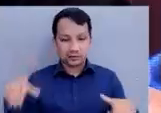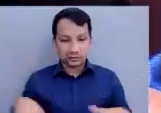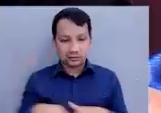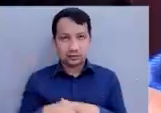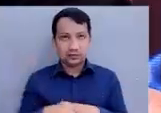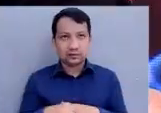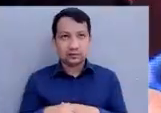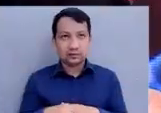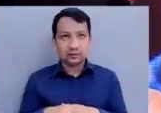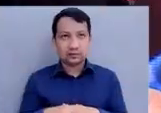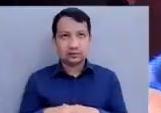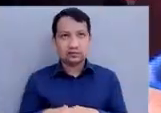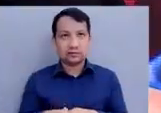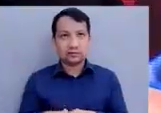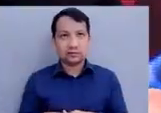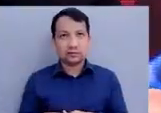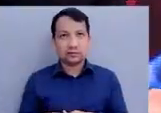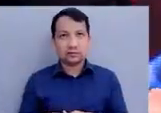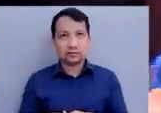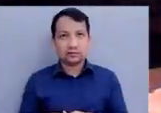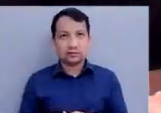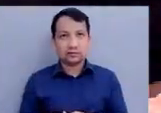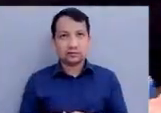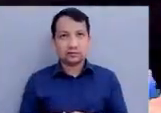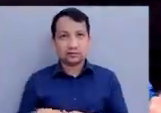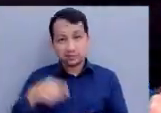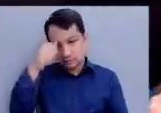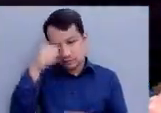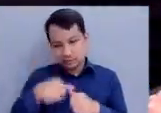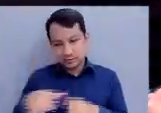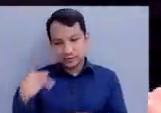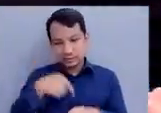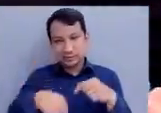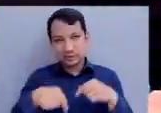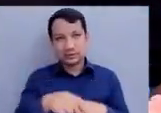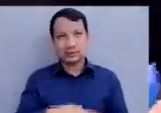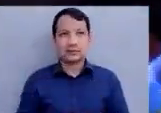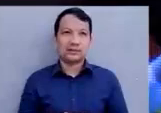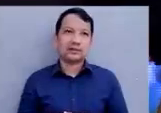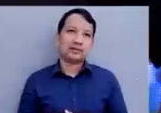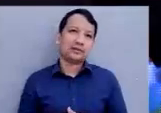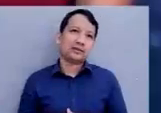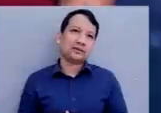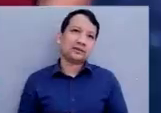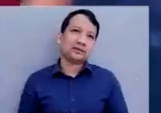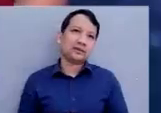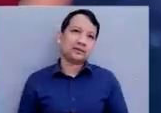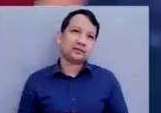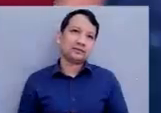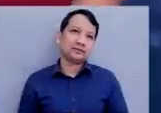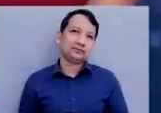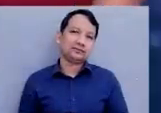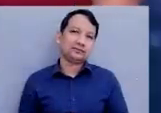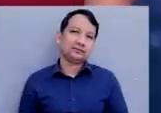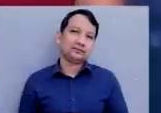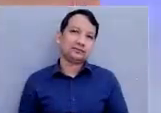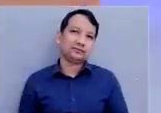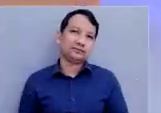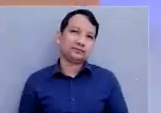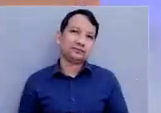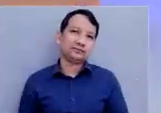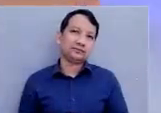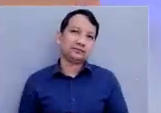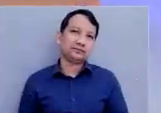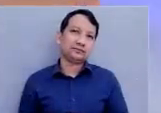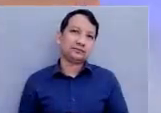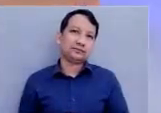Nagkaanak na kami opo opo bale naalala pa po nila ako talaga Opo talaga po eh Kayo bilang magkakamag-anak ' ba kayo